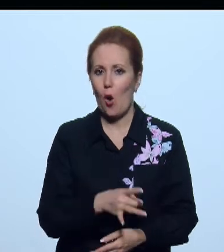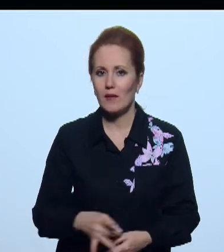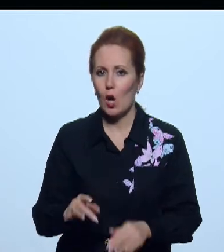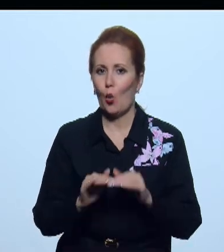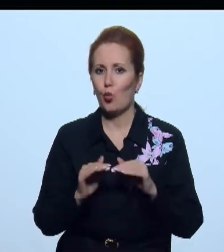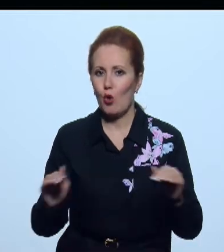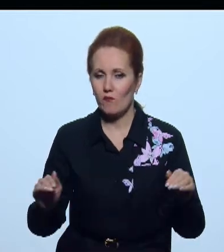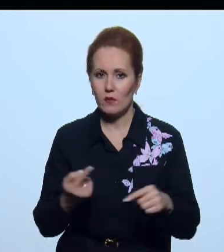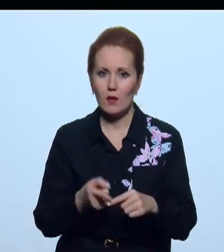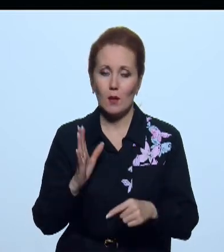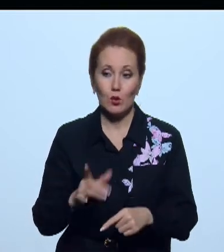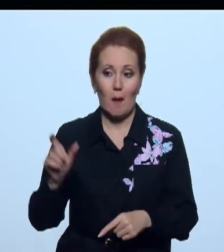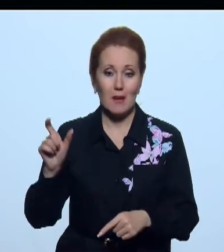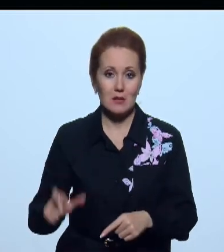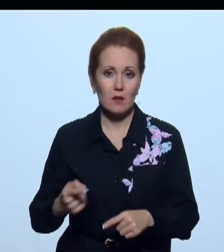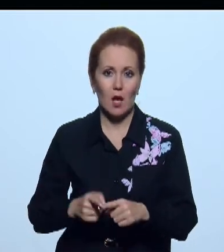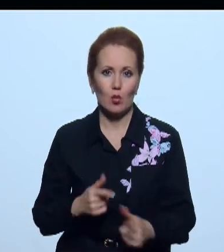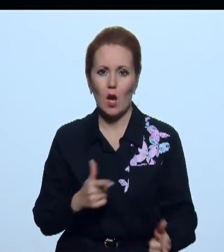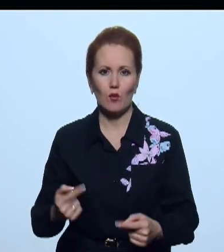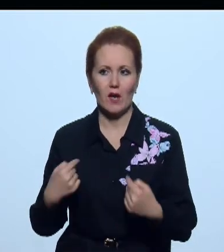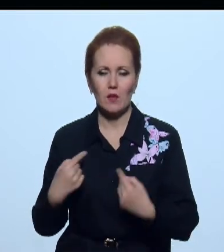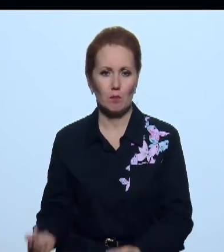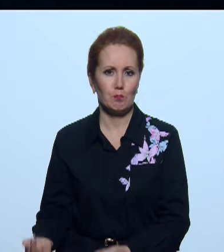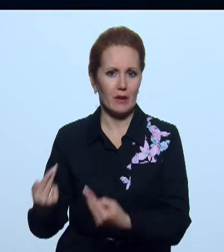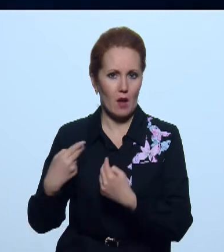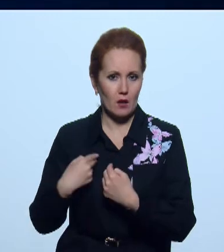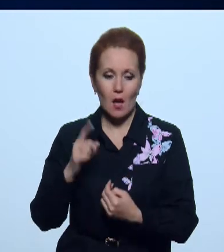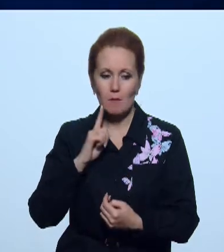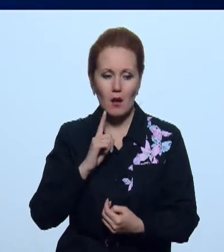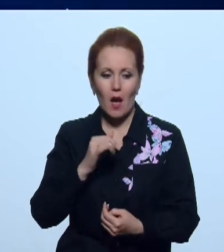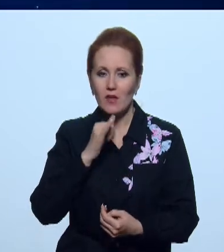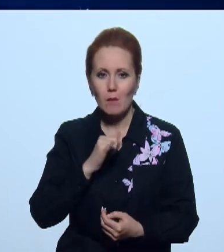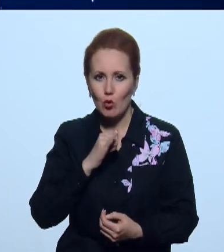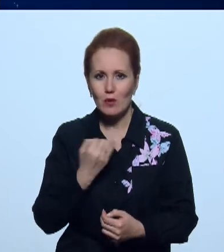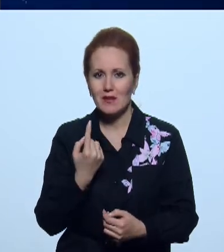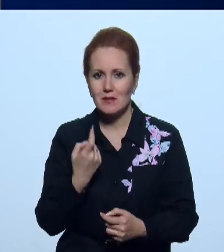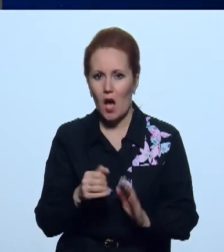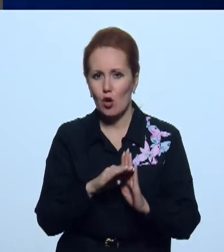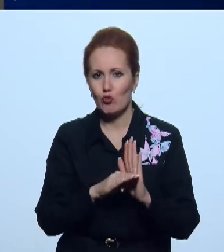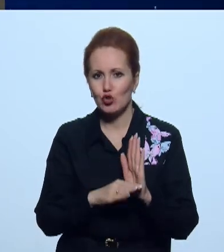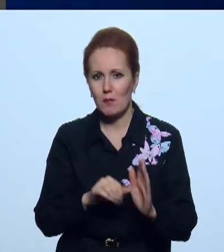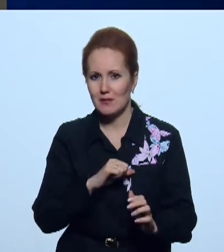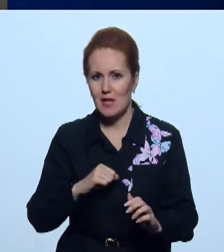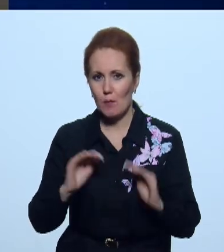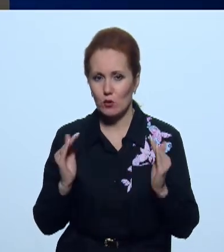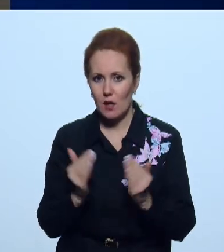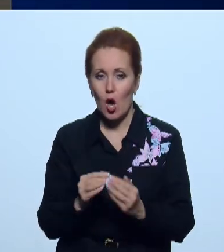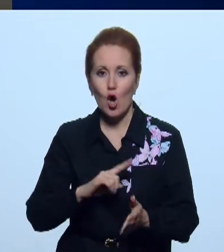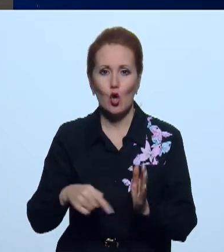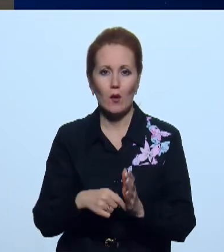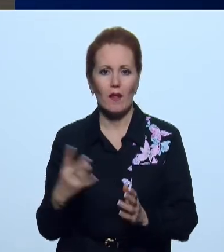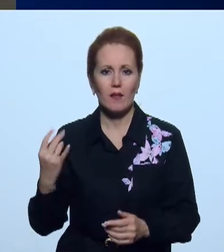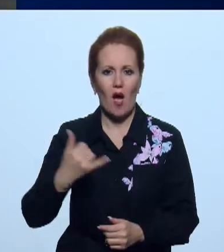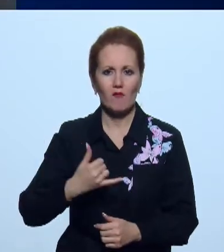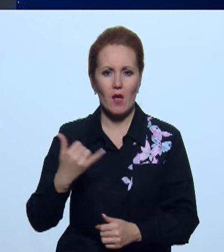Это будет пациент, который готов к нам приехать и пока не может из-за режима самоизоляции из Нефтекамска, тоже